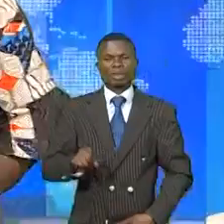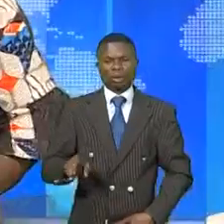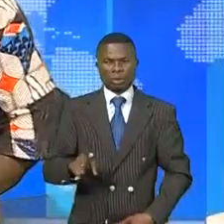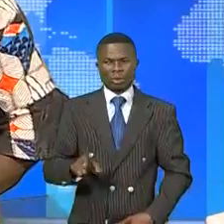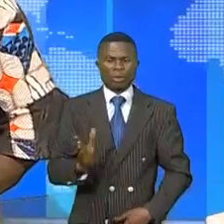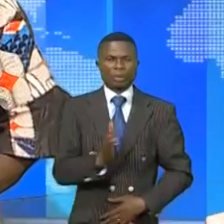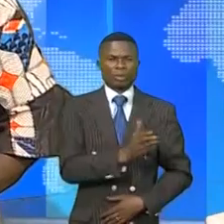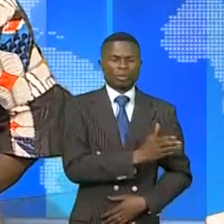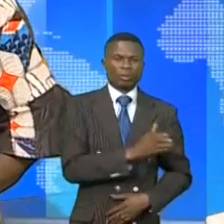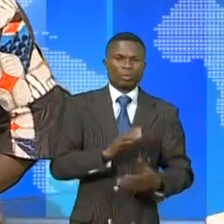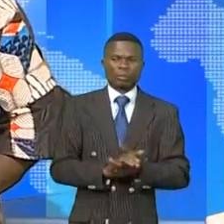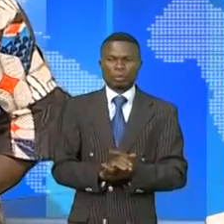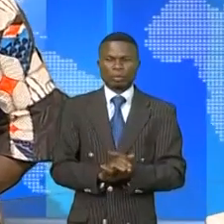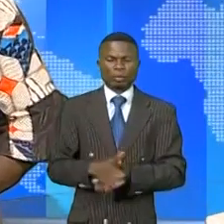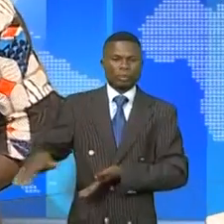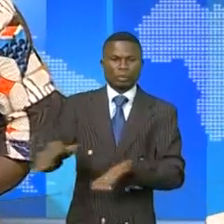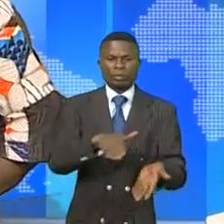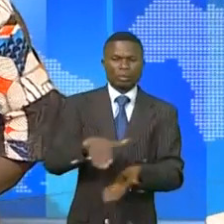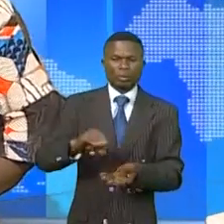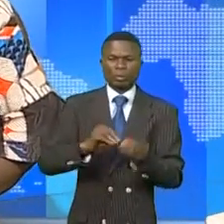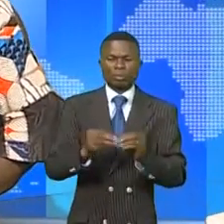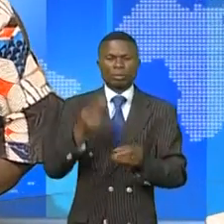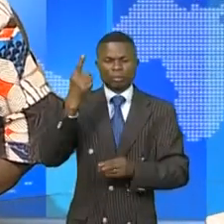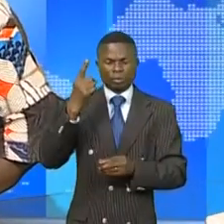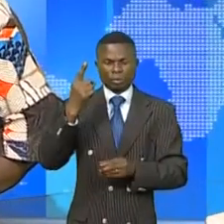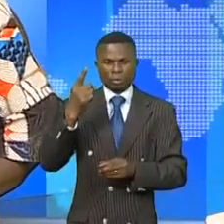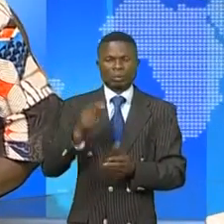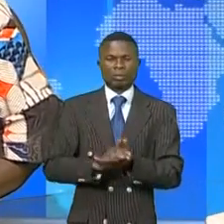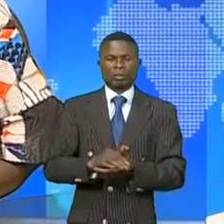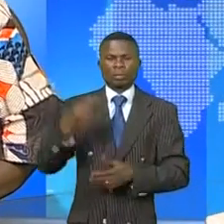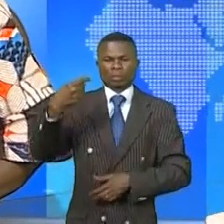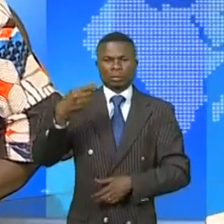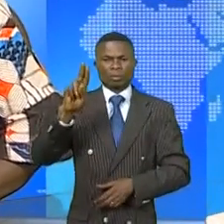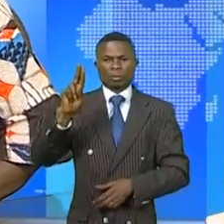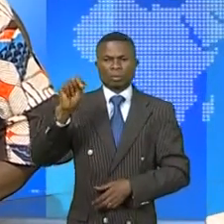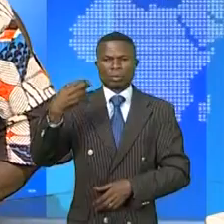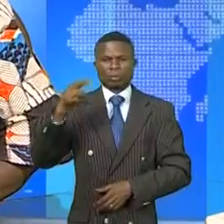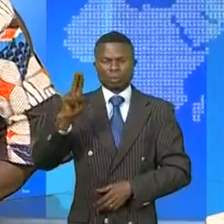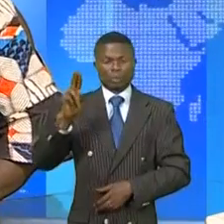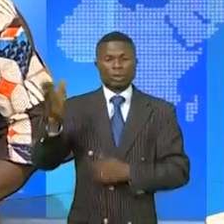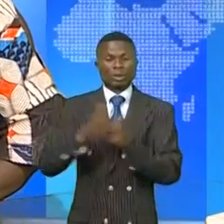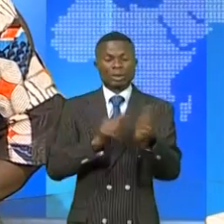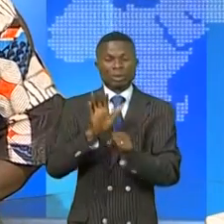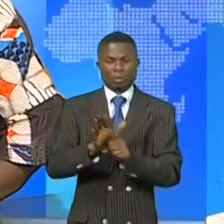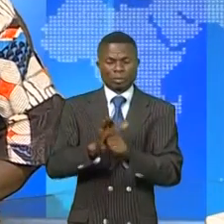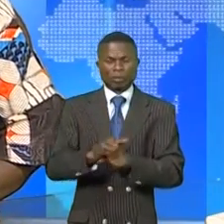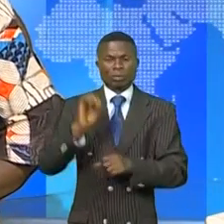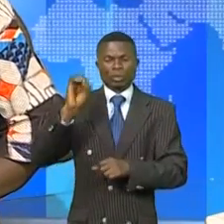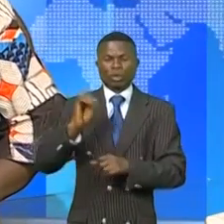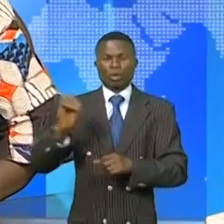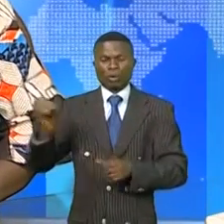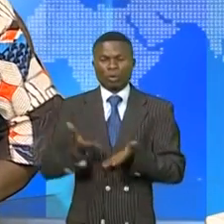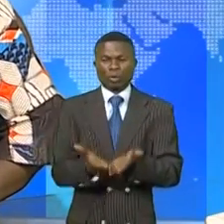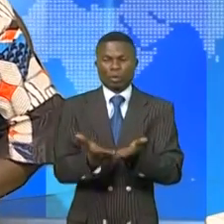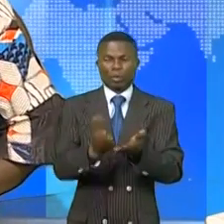Tshilombo. La route nationale dans l'axe Gungu est dans un état de dégradation. L'office des routes a déployé